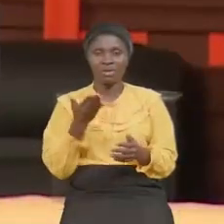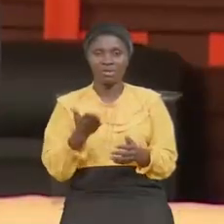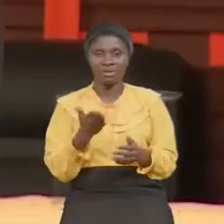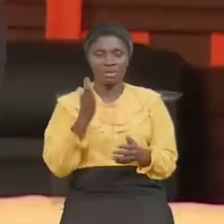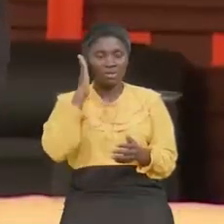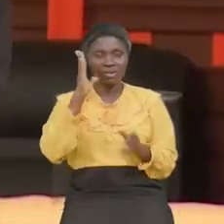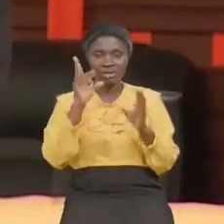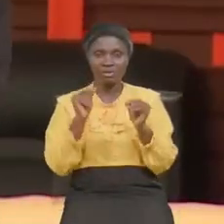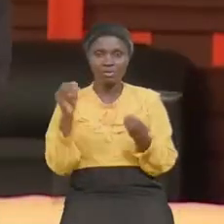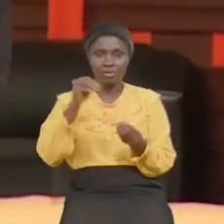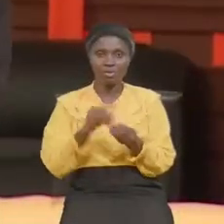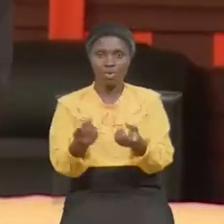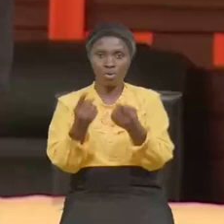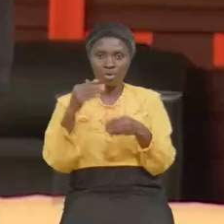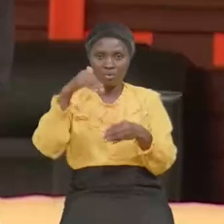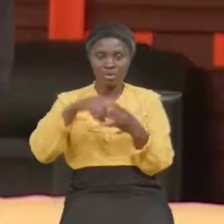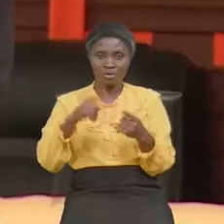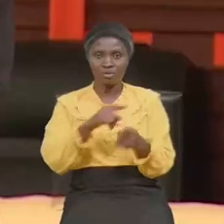Ésaïe 52.